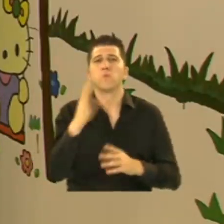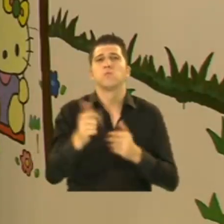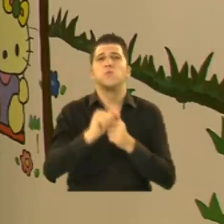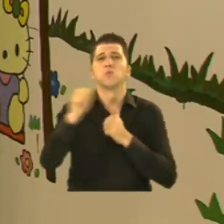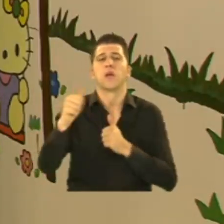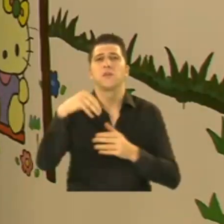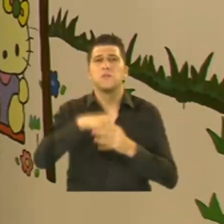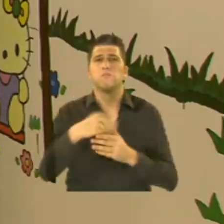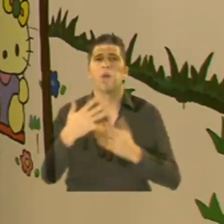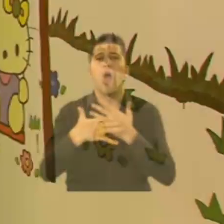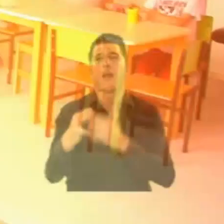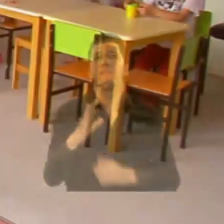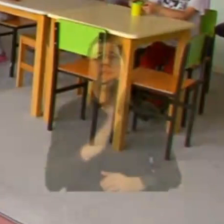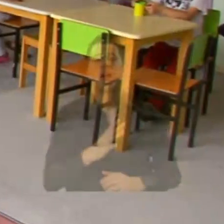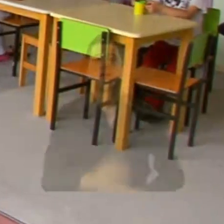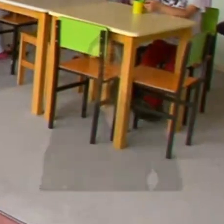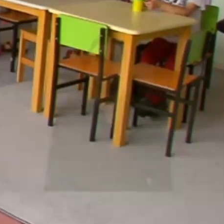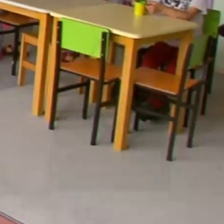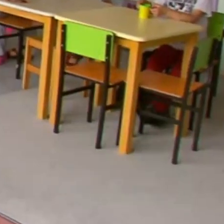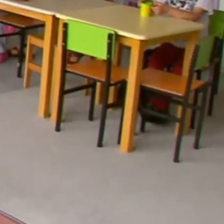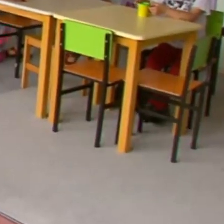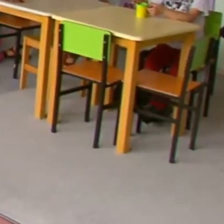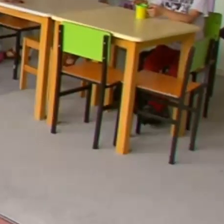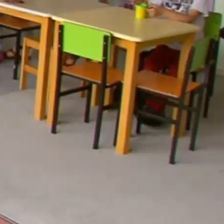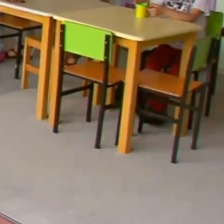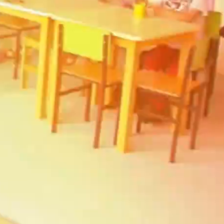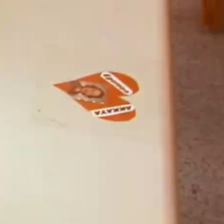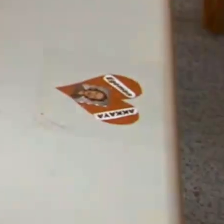okullarımıza kayıt yaptırmaktadırlar.